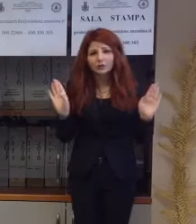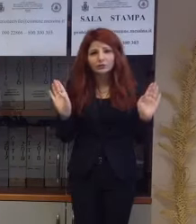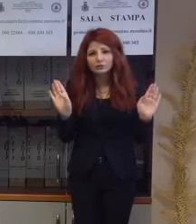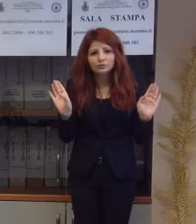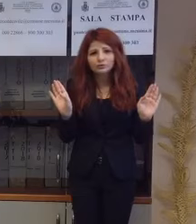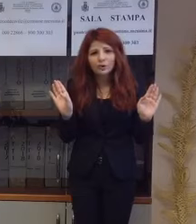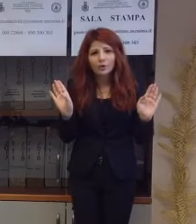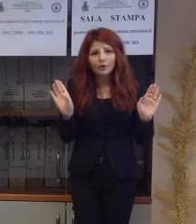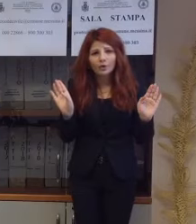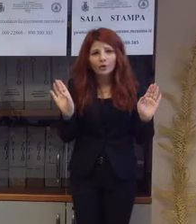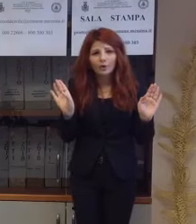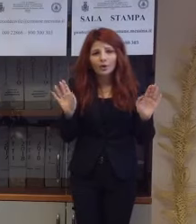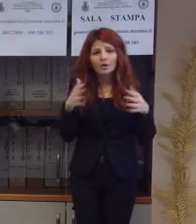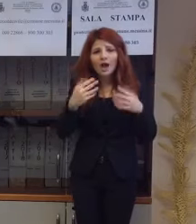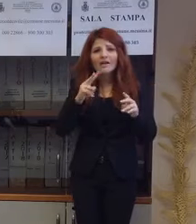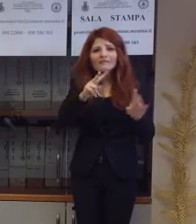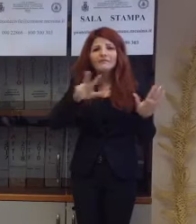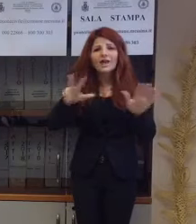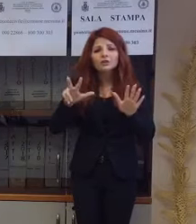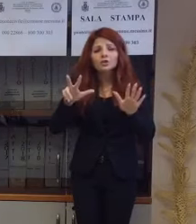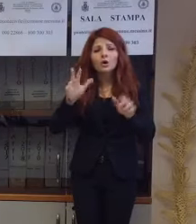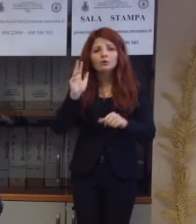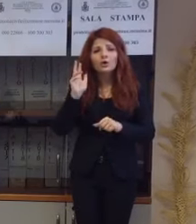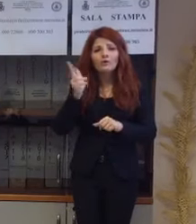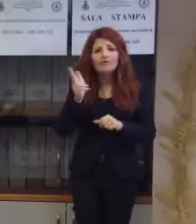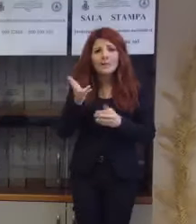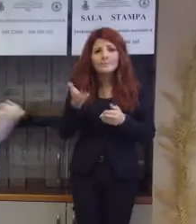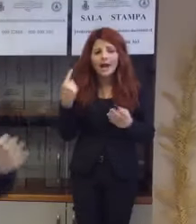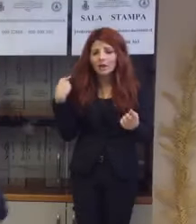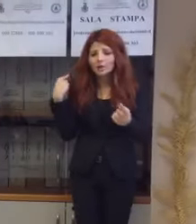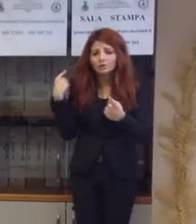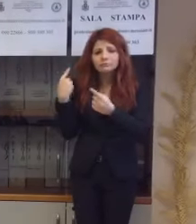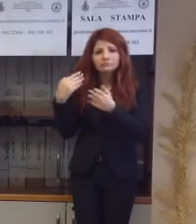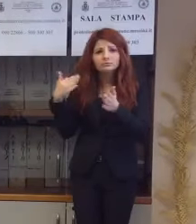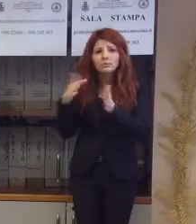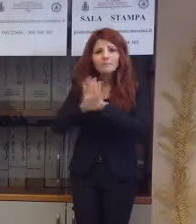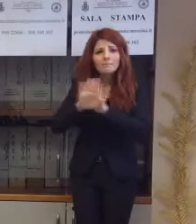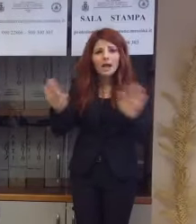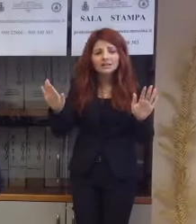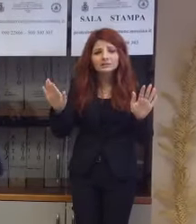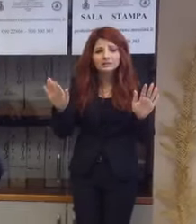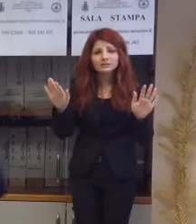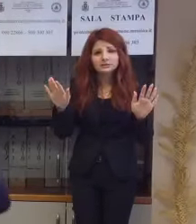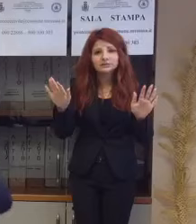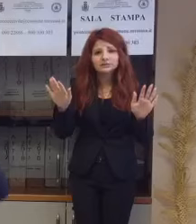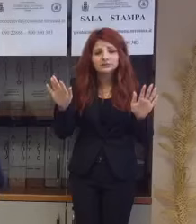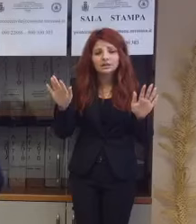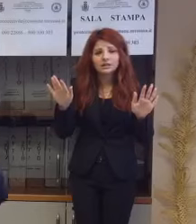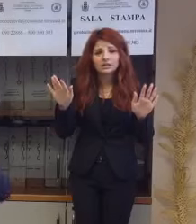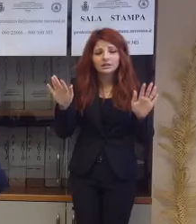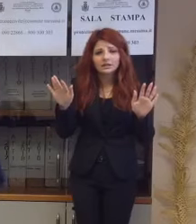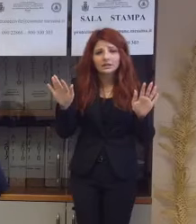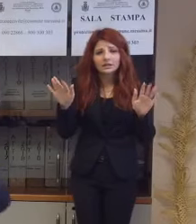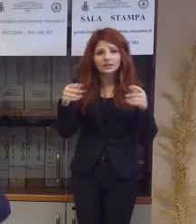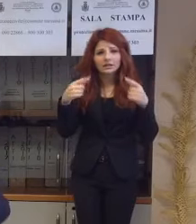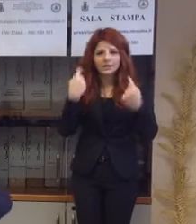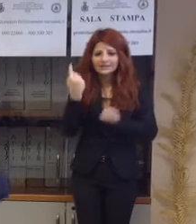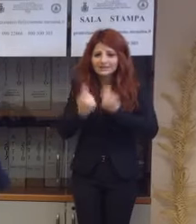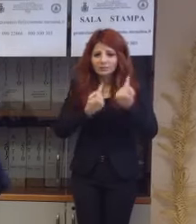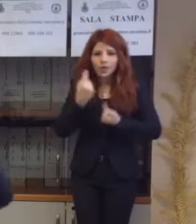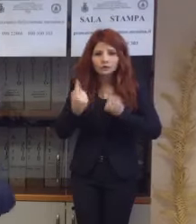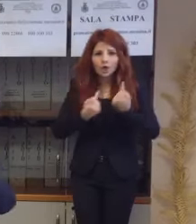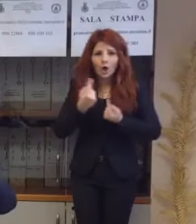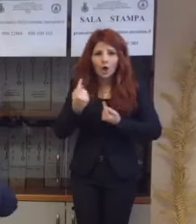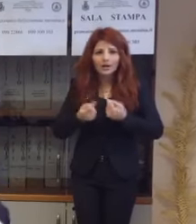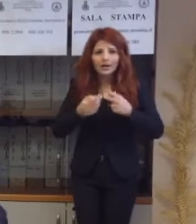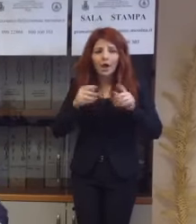febbraio, Alessandro, sì. Abbiamo stabilito, per cui possiamo fare tutti i balletti residenziali che volete, la situazione rimane cristallizzata